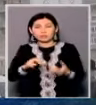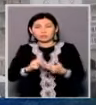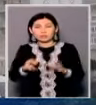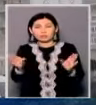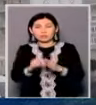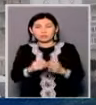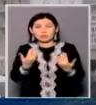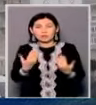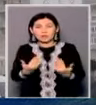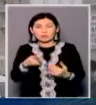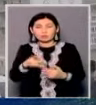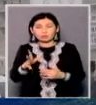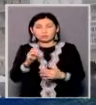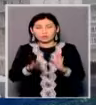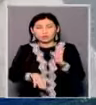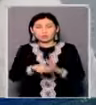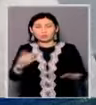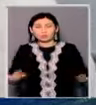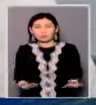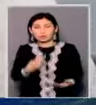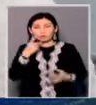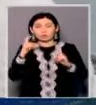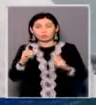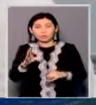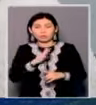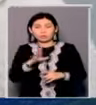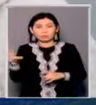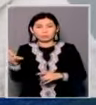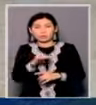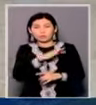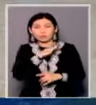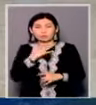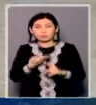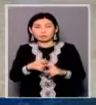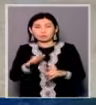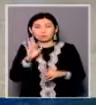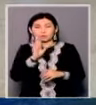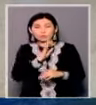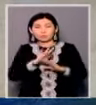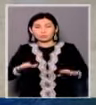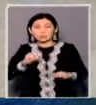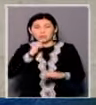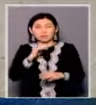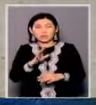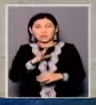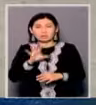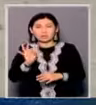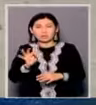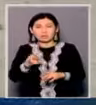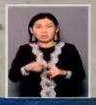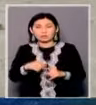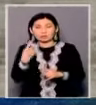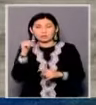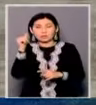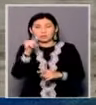проблеманың зардабын қазір 1500-ден аса тұрғын көріп отыр. Олардың басым көбі көпбалалар мен қарттар. Октябрь Жұмашев бір